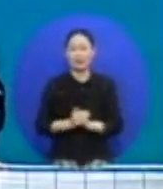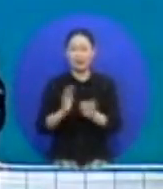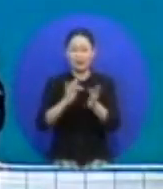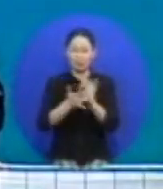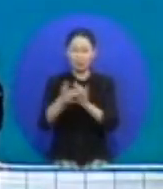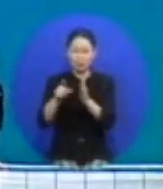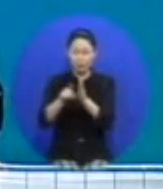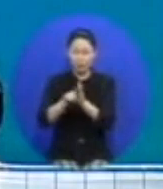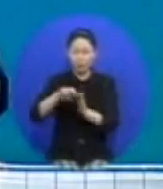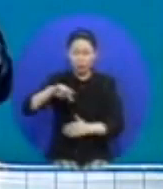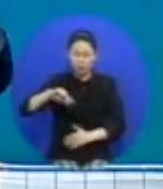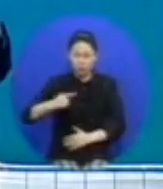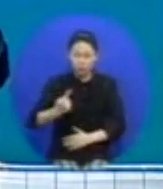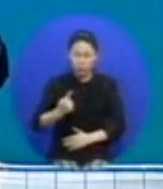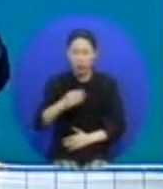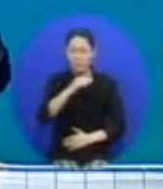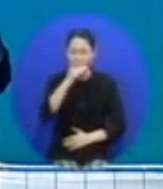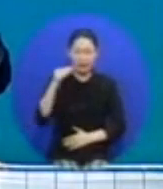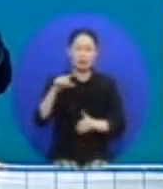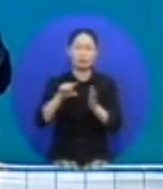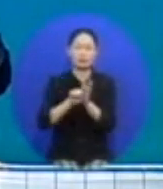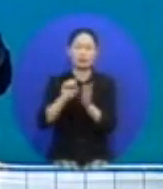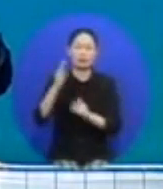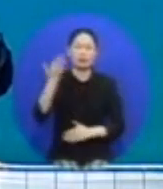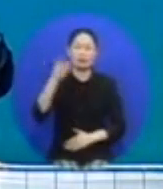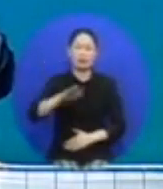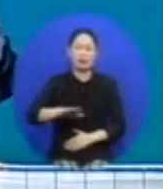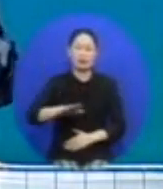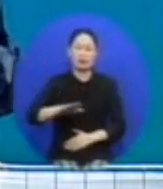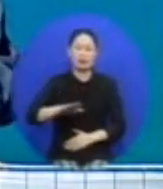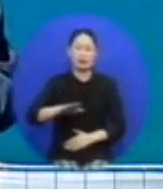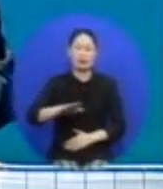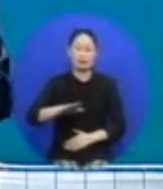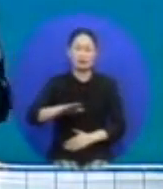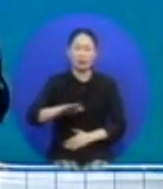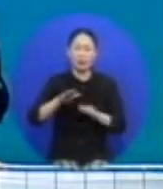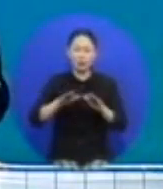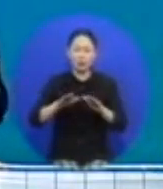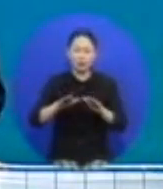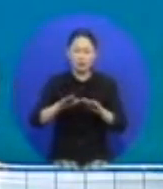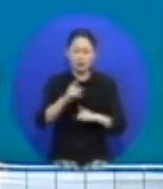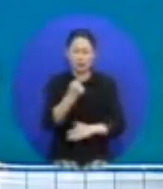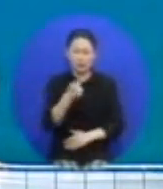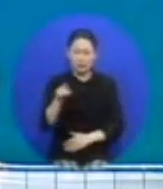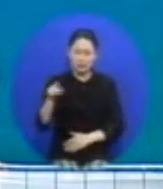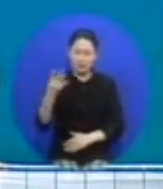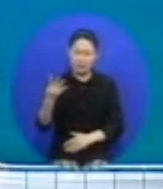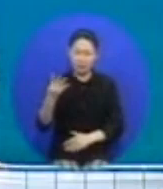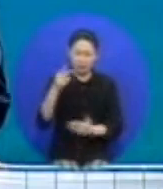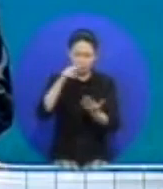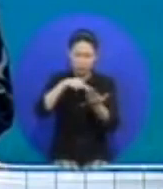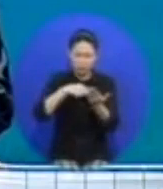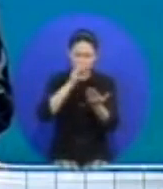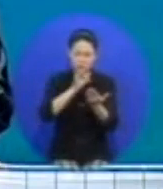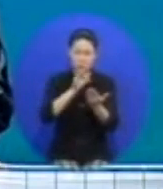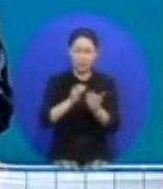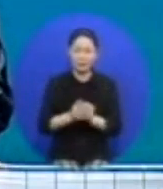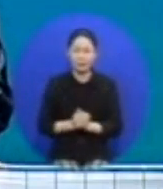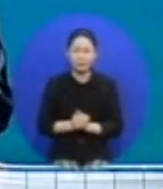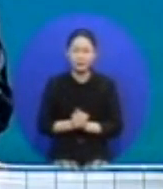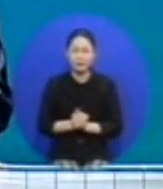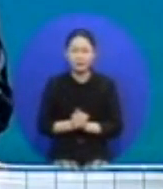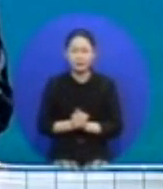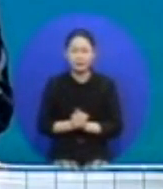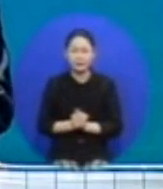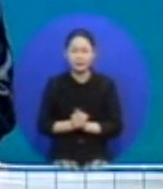예수를 믿으셔도 다음이 드셔야 하는데 오늘 1절 4절 말씀을 한번 보시기 바랍니다